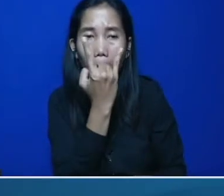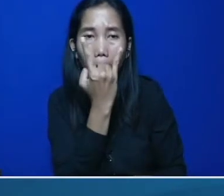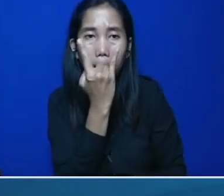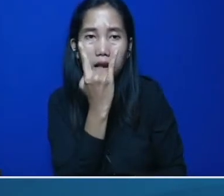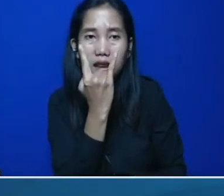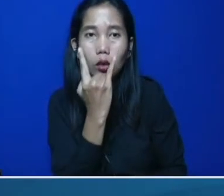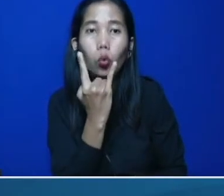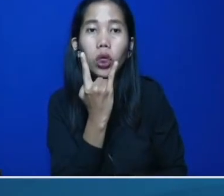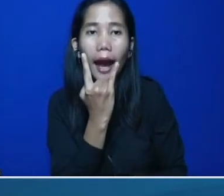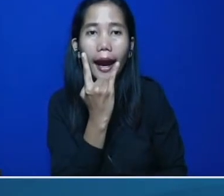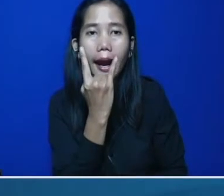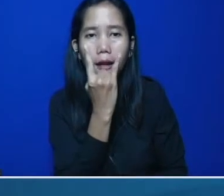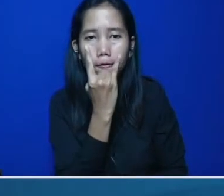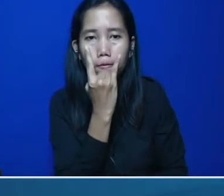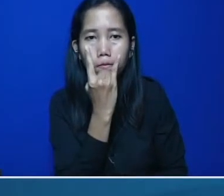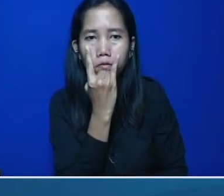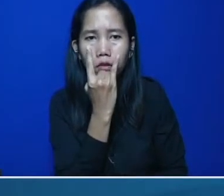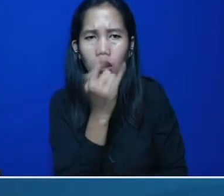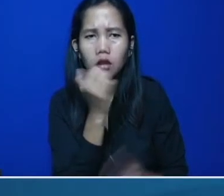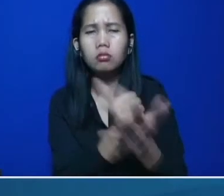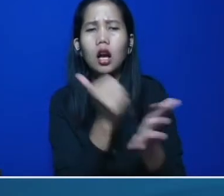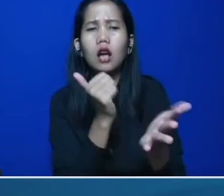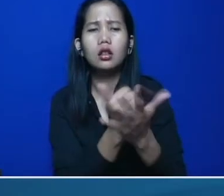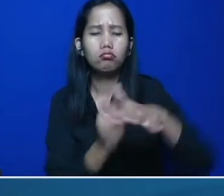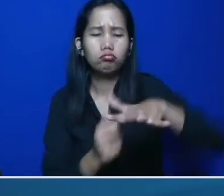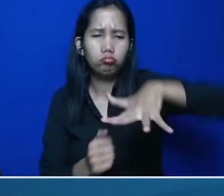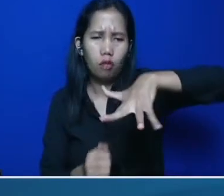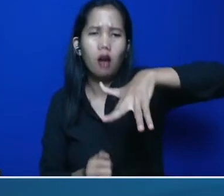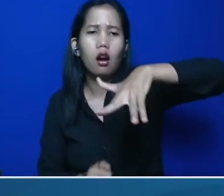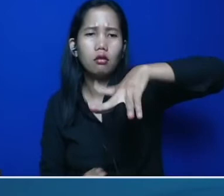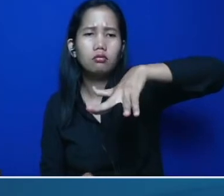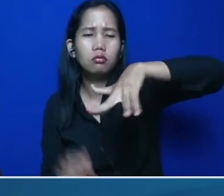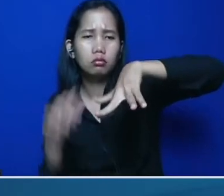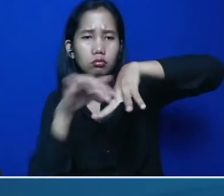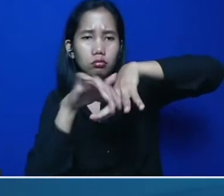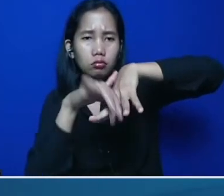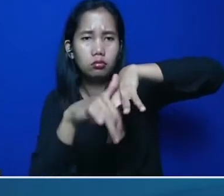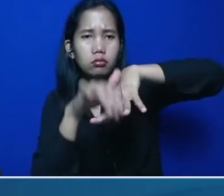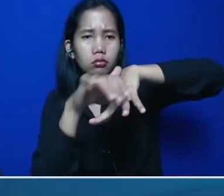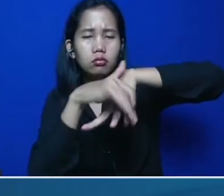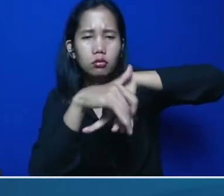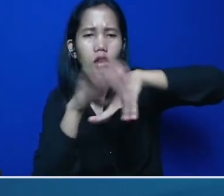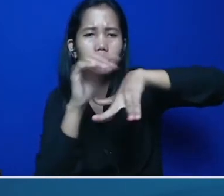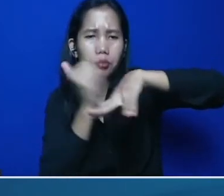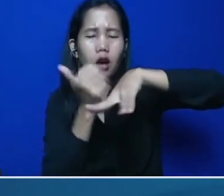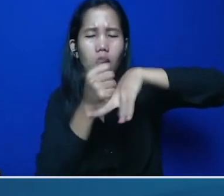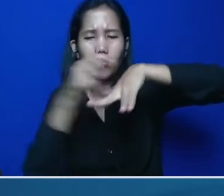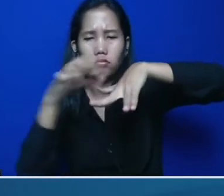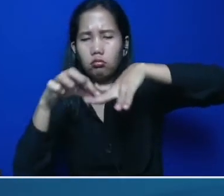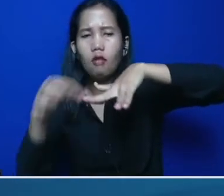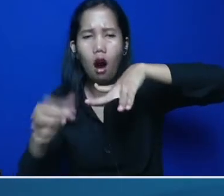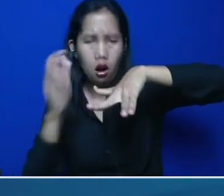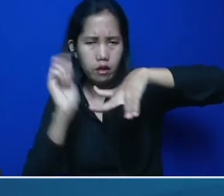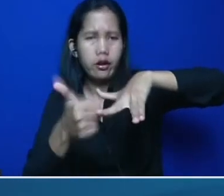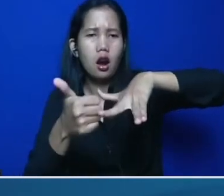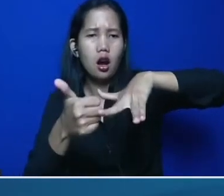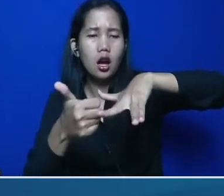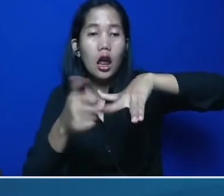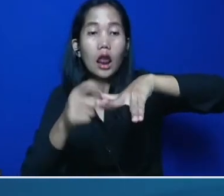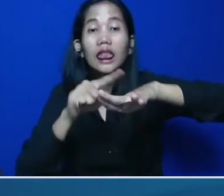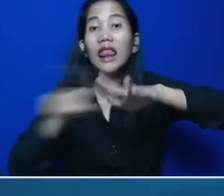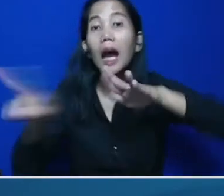berkuku belah tetapi tidak memamah biak apa kata Alkitab haram Itu bagimu